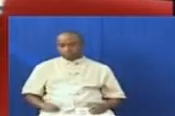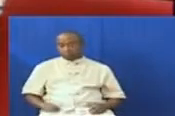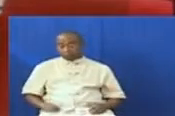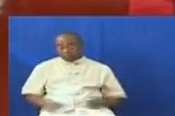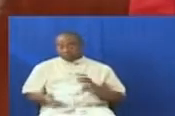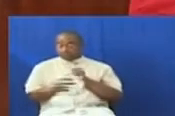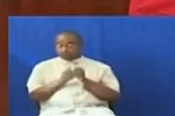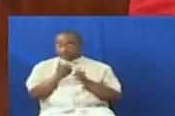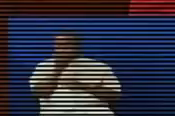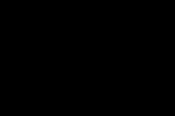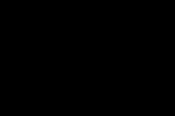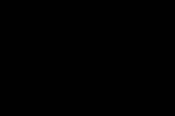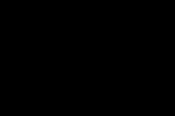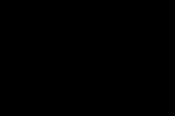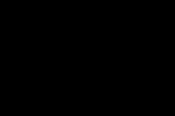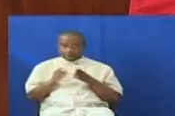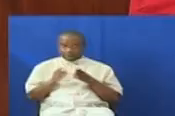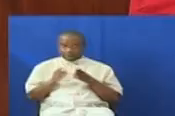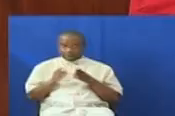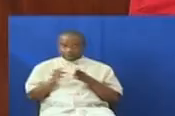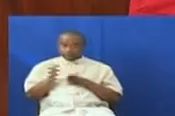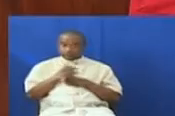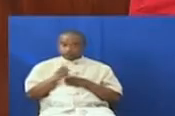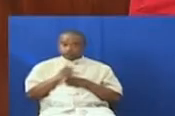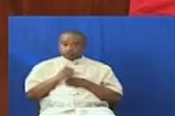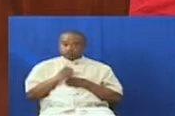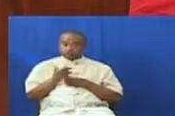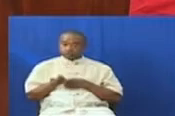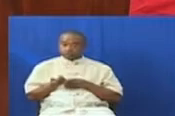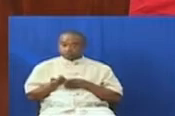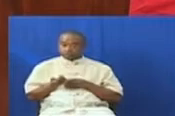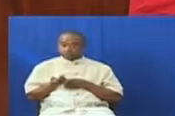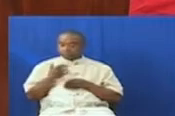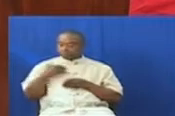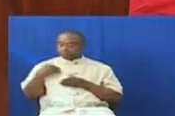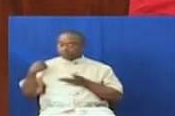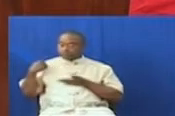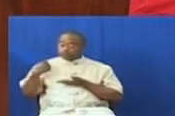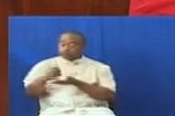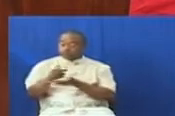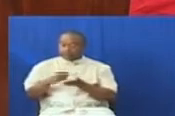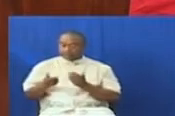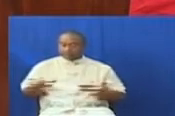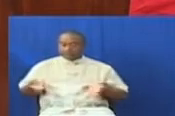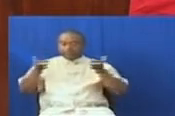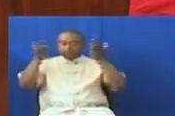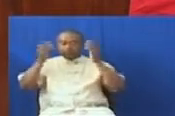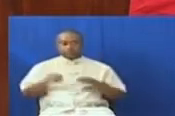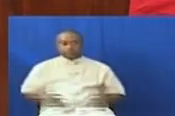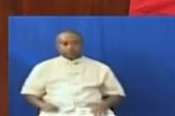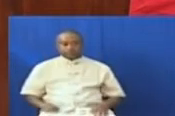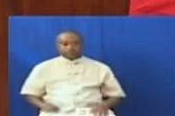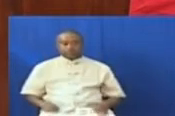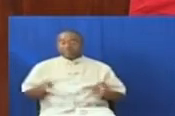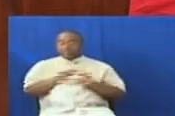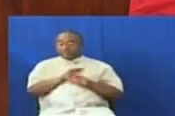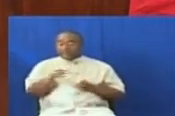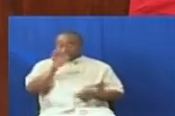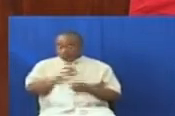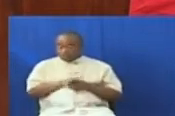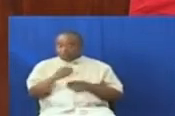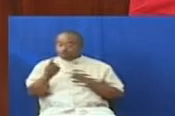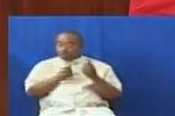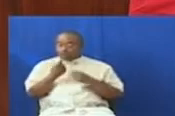nataka kuongelea ni la ruzuku za fedha za maendeleo. tumeona hapa wameongea wengi.